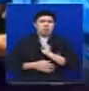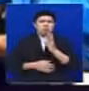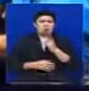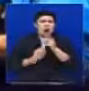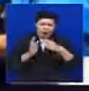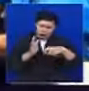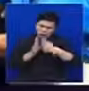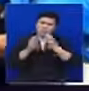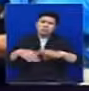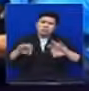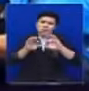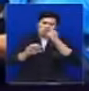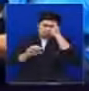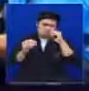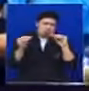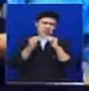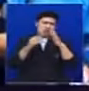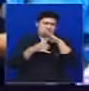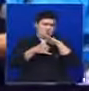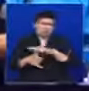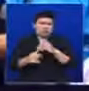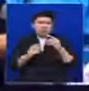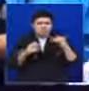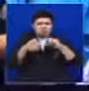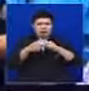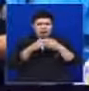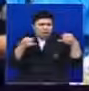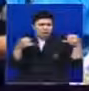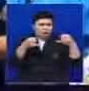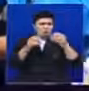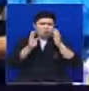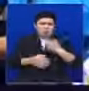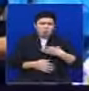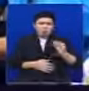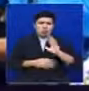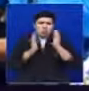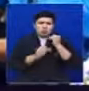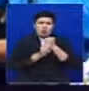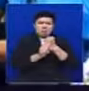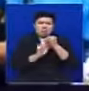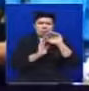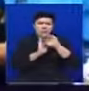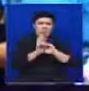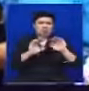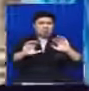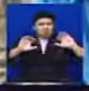คัญที่ก่อให้เกิดความอยุติธรรมสร้างความขัดแย้งและความเกลียดชังต่อผู้กำหนดนโยบาย